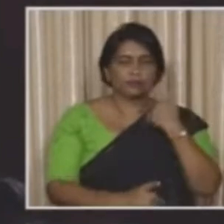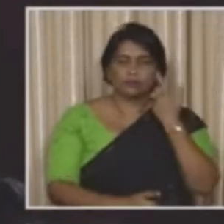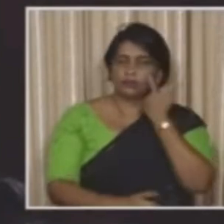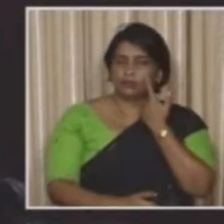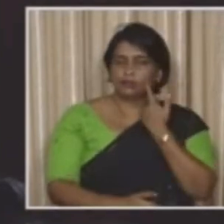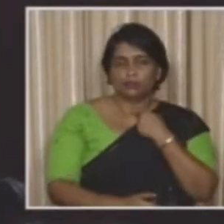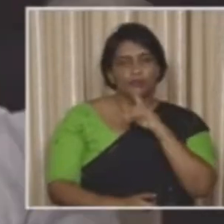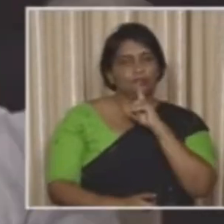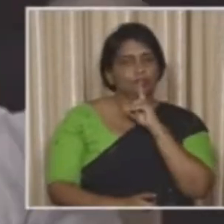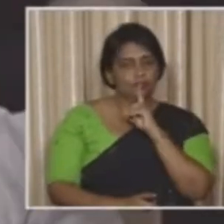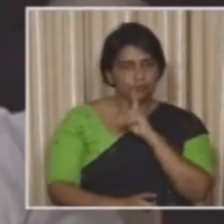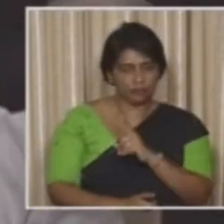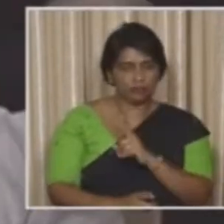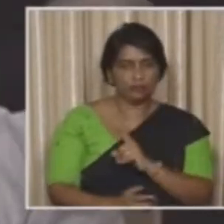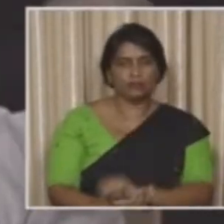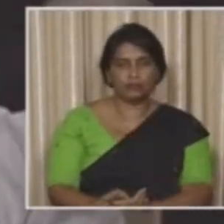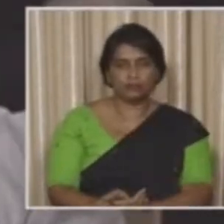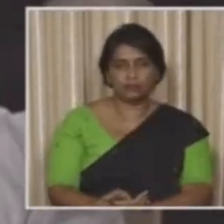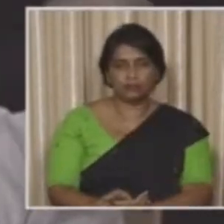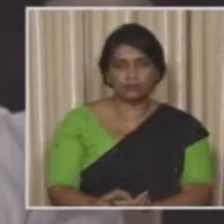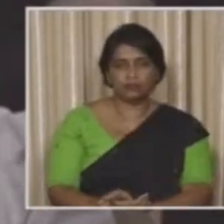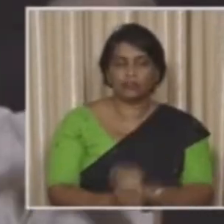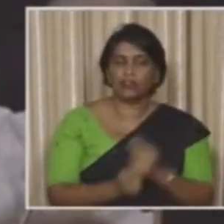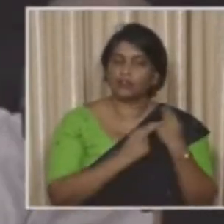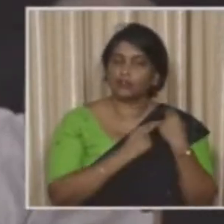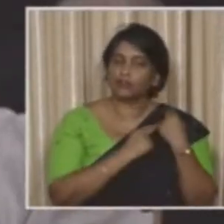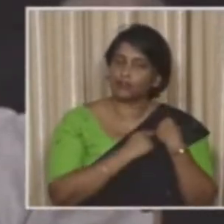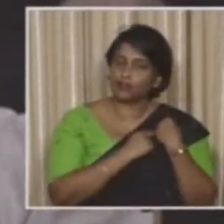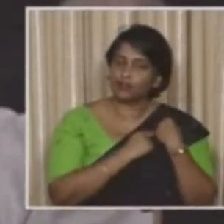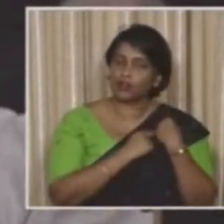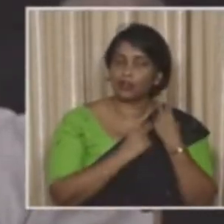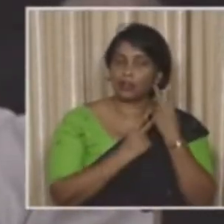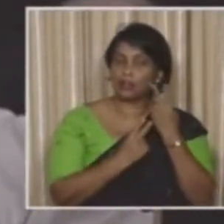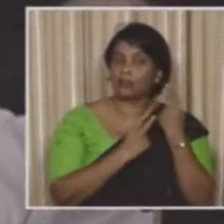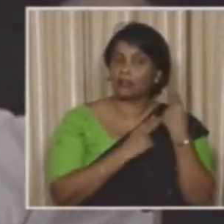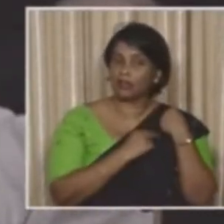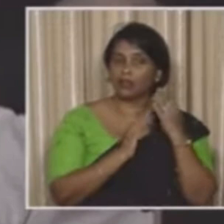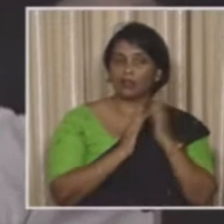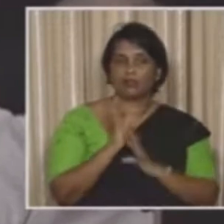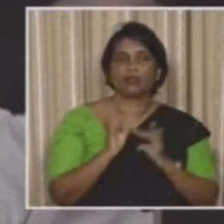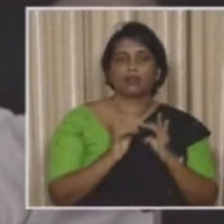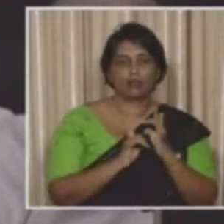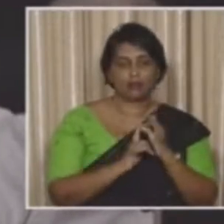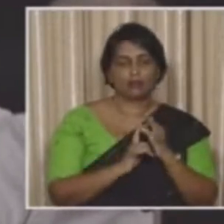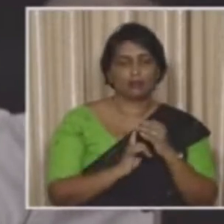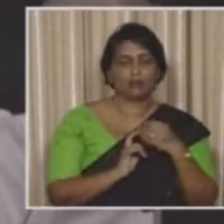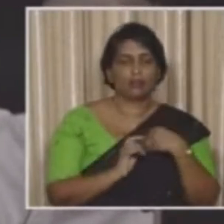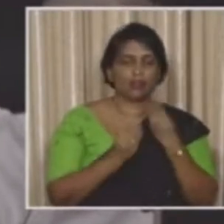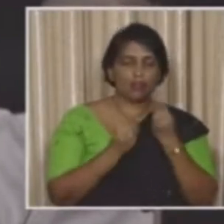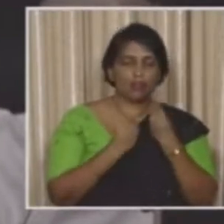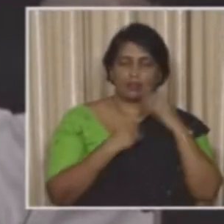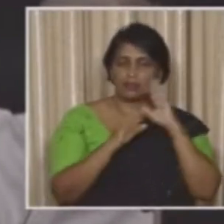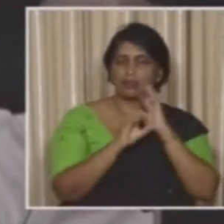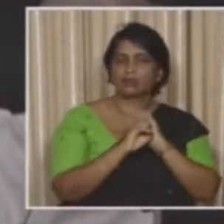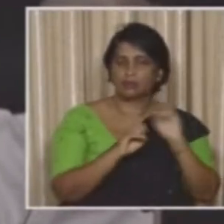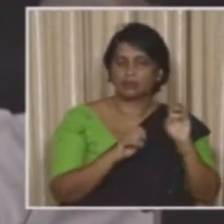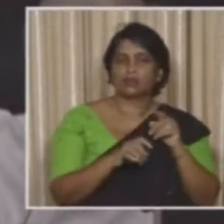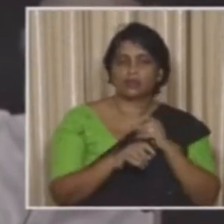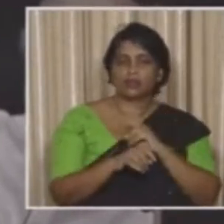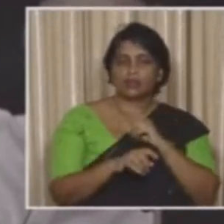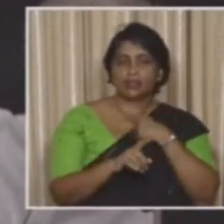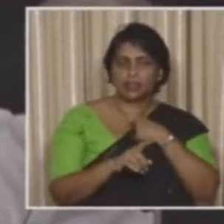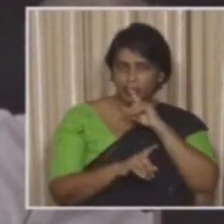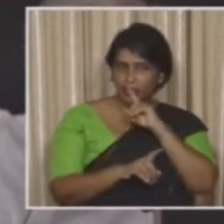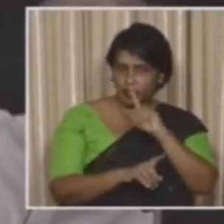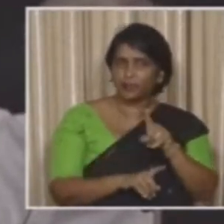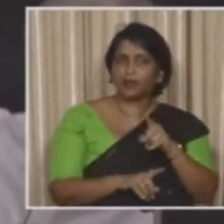මම එතුමාට ප්‍රකාශ කරනවා. ඒත් මේ විෂය දෙකම බාර ඇමති හැටියට මම බැලුවේ යම් කිසි ප්‍රකාශයක් ක්‍රම දැනුම් දීලා තිබුණා